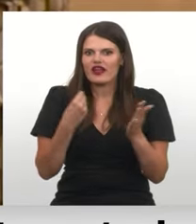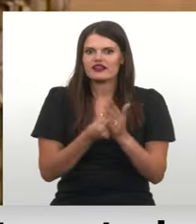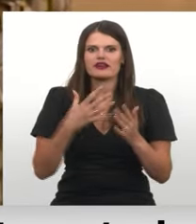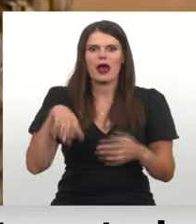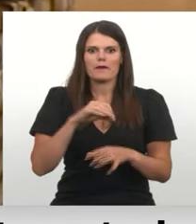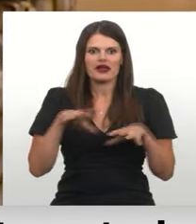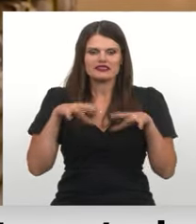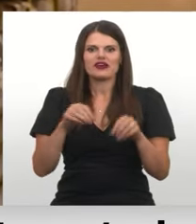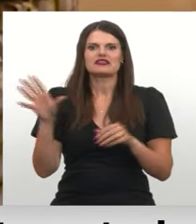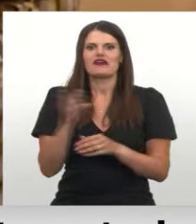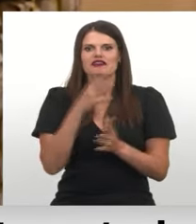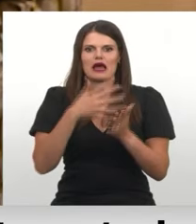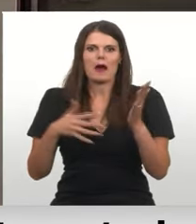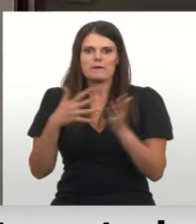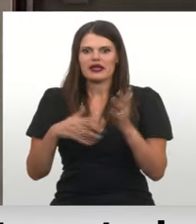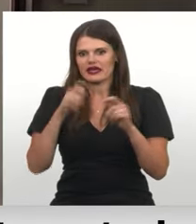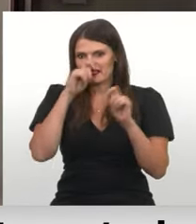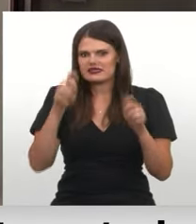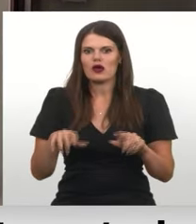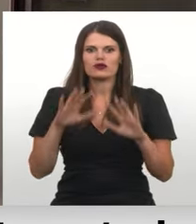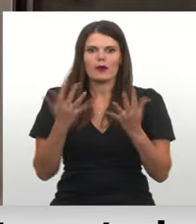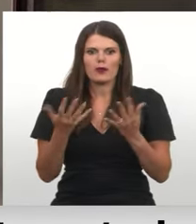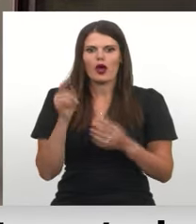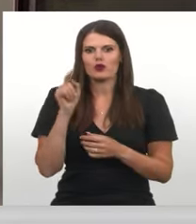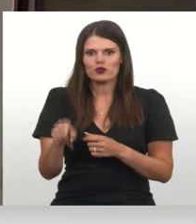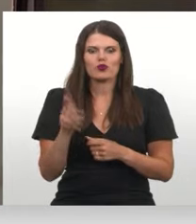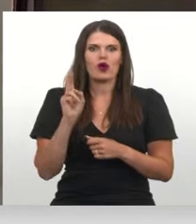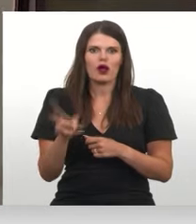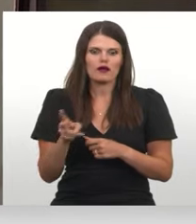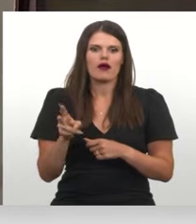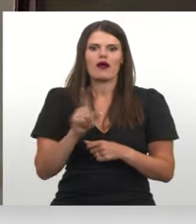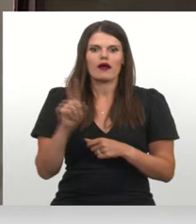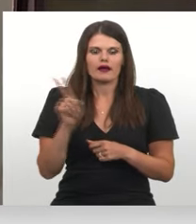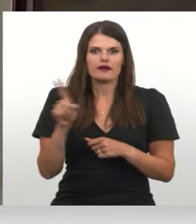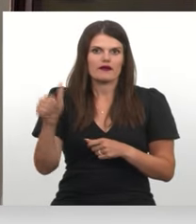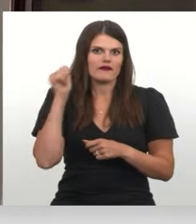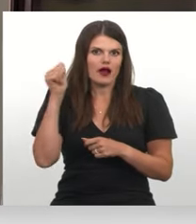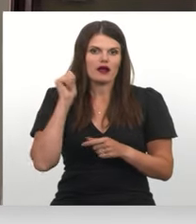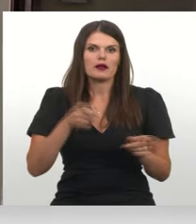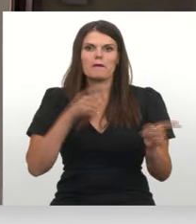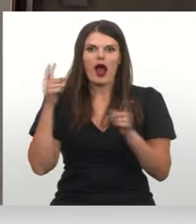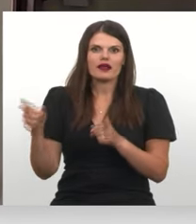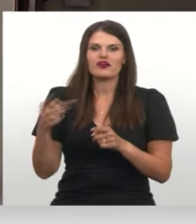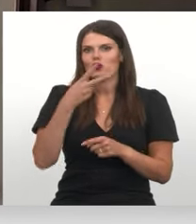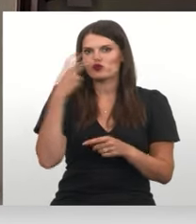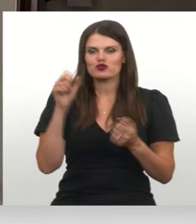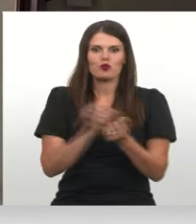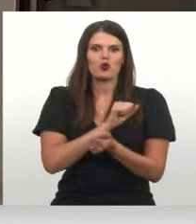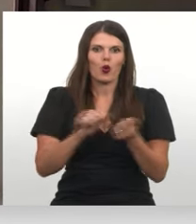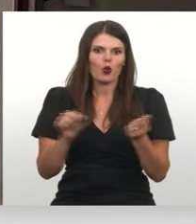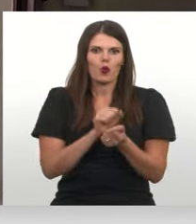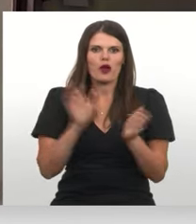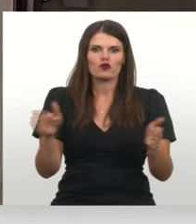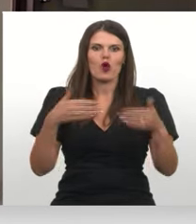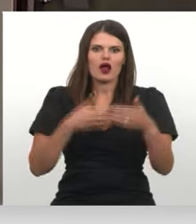veicam visus aprēķinus, visus zaudējumus, bet to, ka ir vakar pārvietotas 200 dokumentu kārbas,